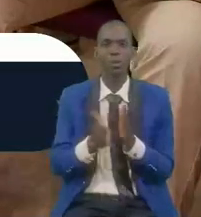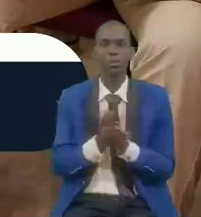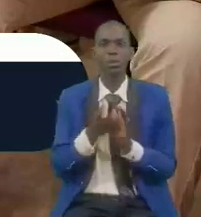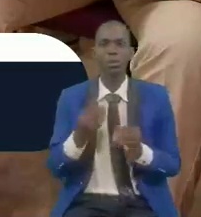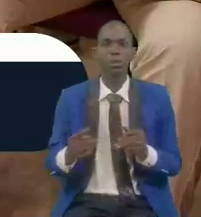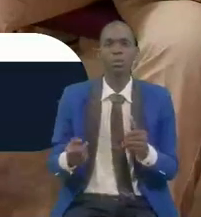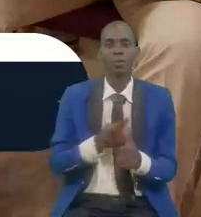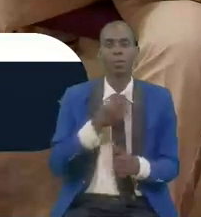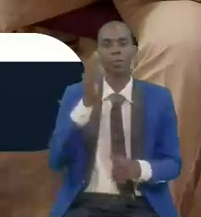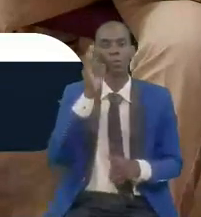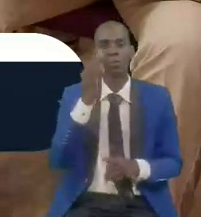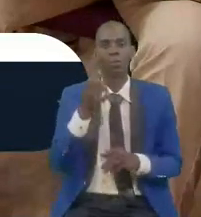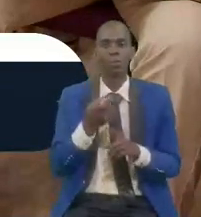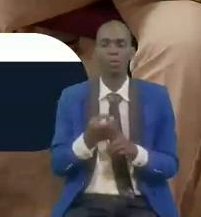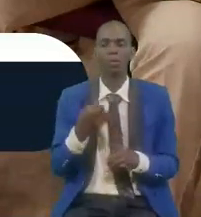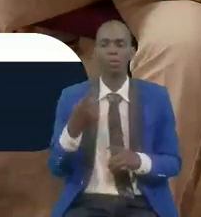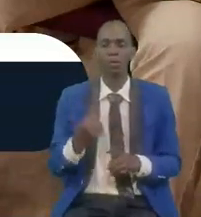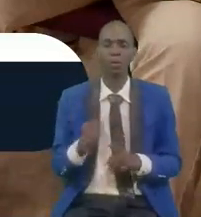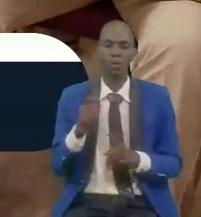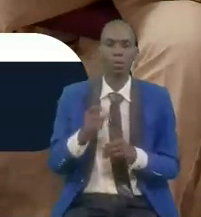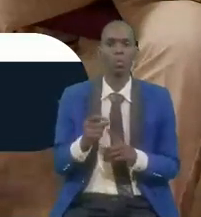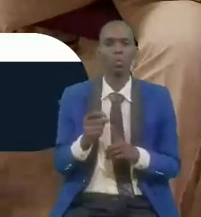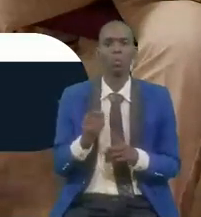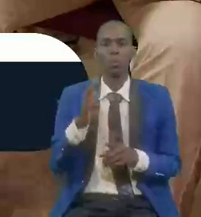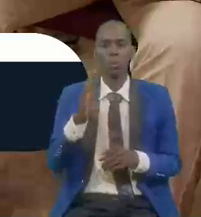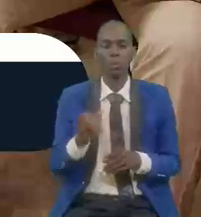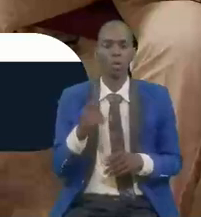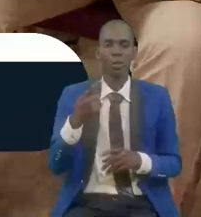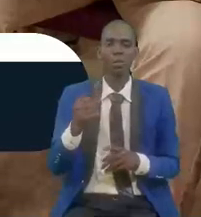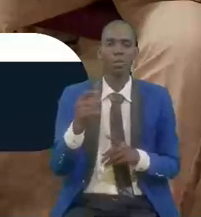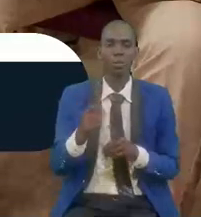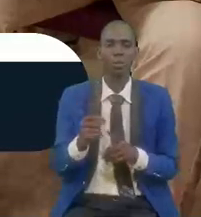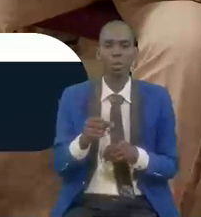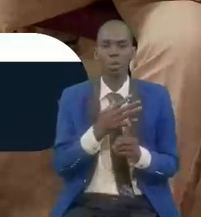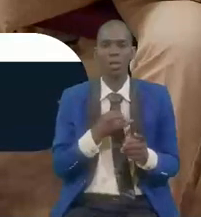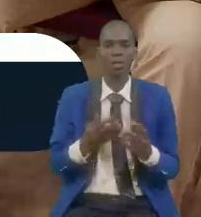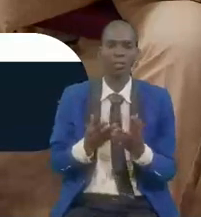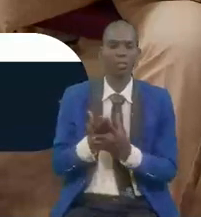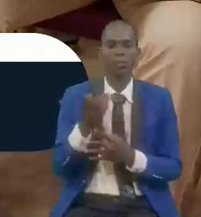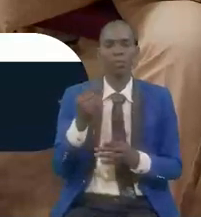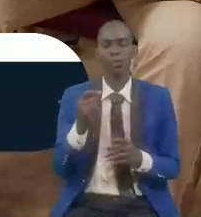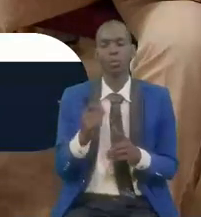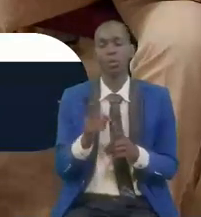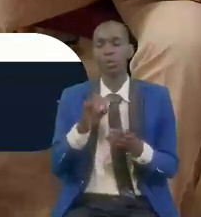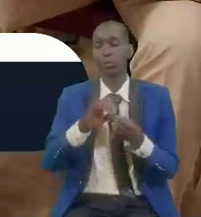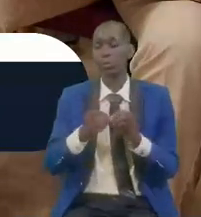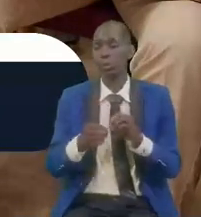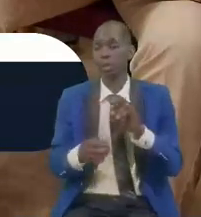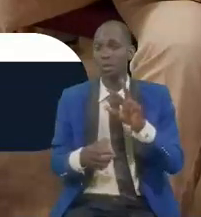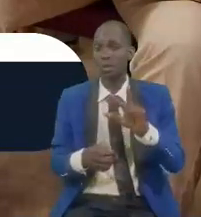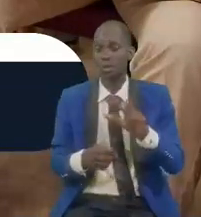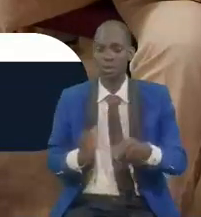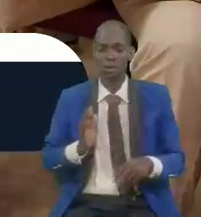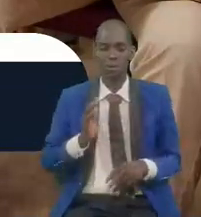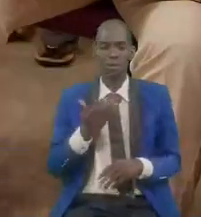des prémices de la parole, par la parole et à travers la parole. Numéro